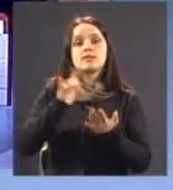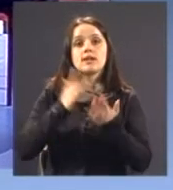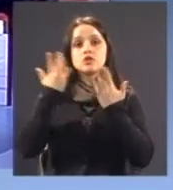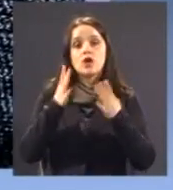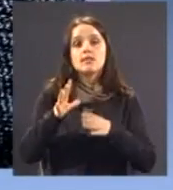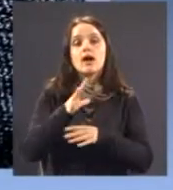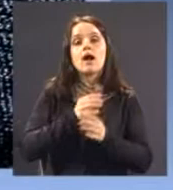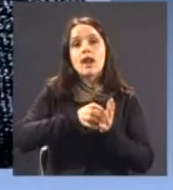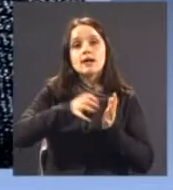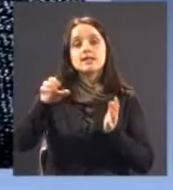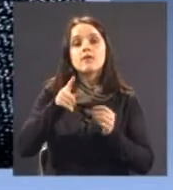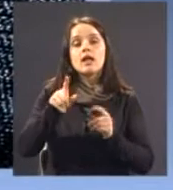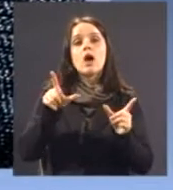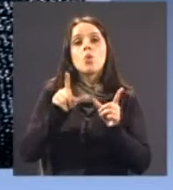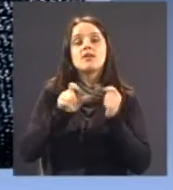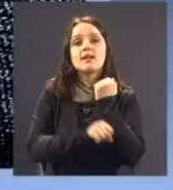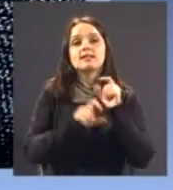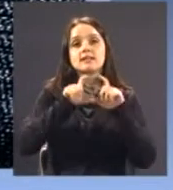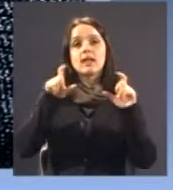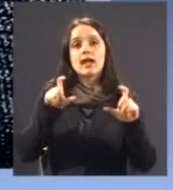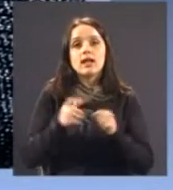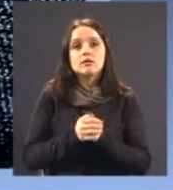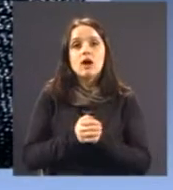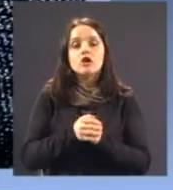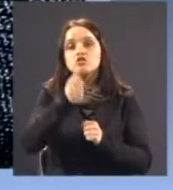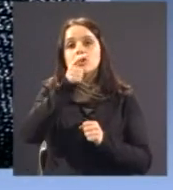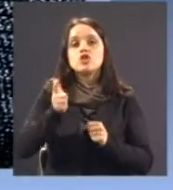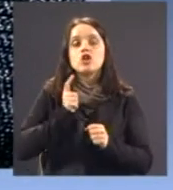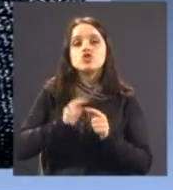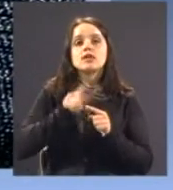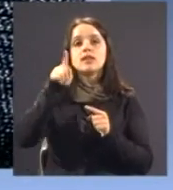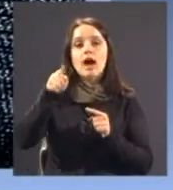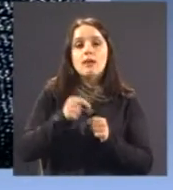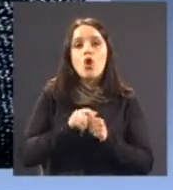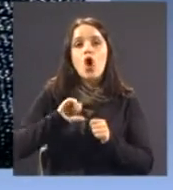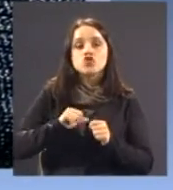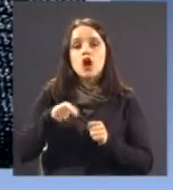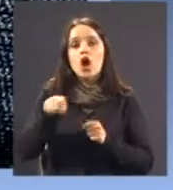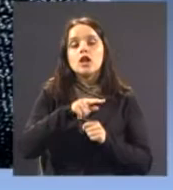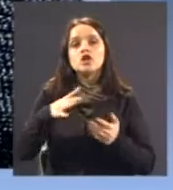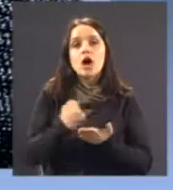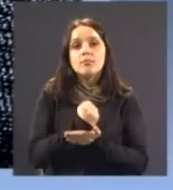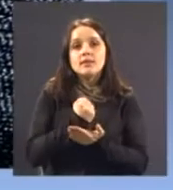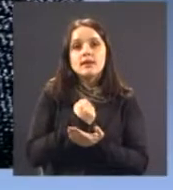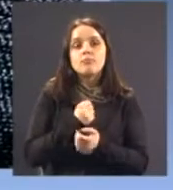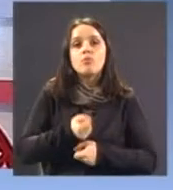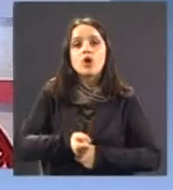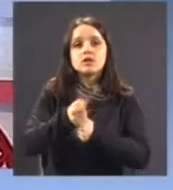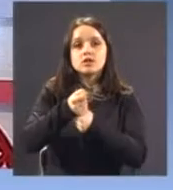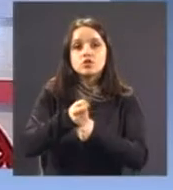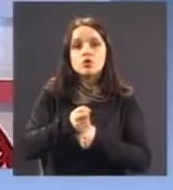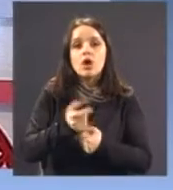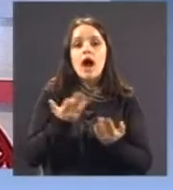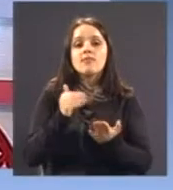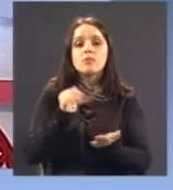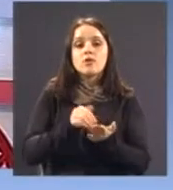i Hercegovini, šta će ih tamo dočekati? Hoće li dobiti podršku kakva im je potrebna? Hoće. Jer mi već više